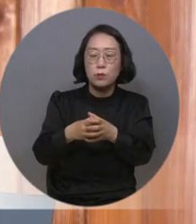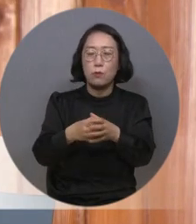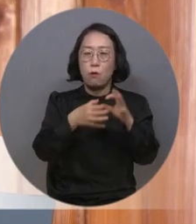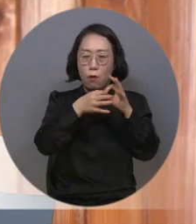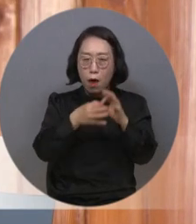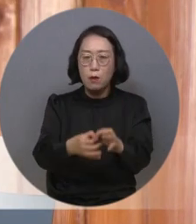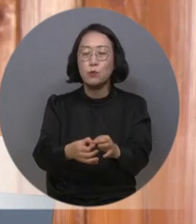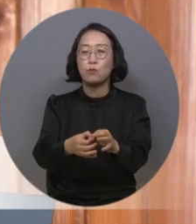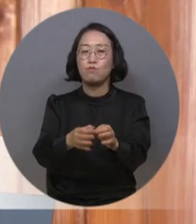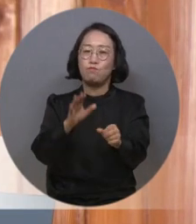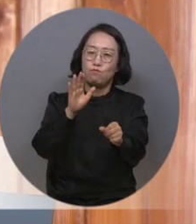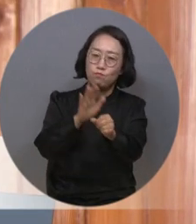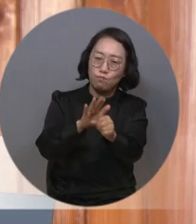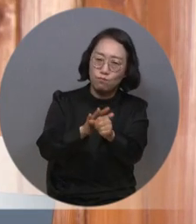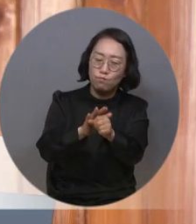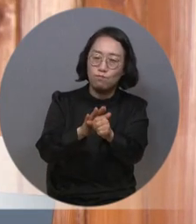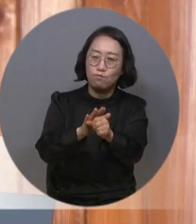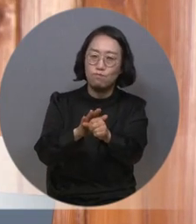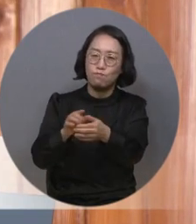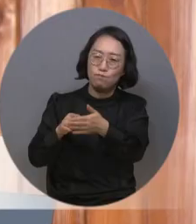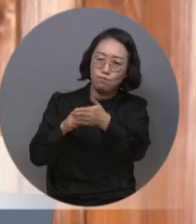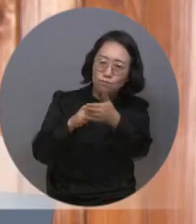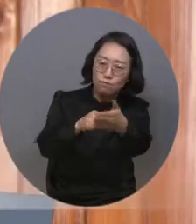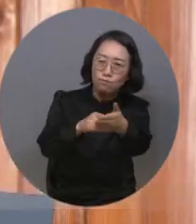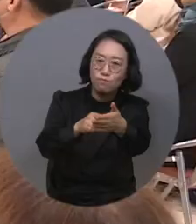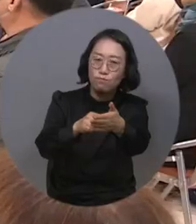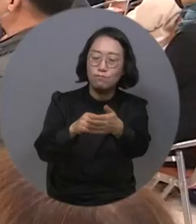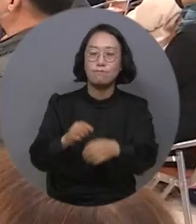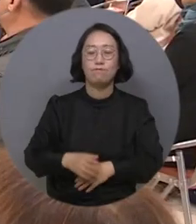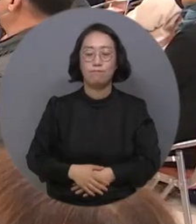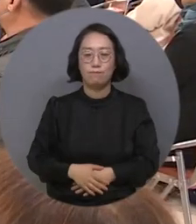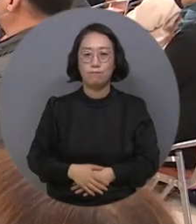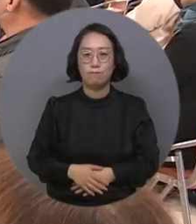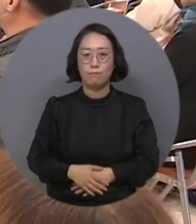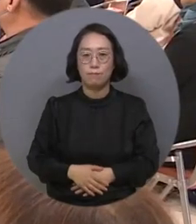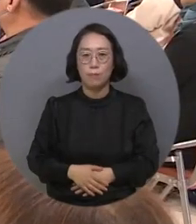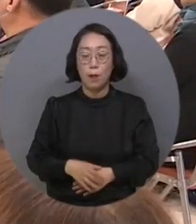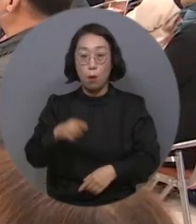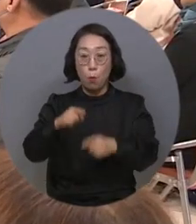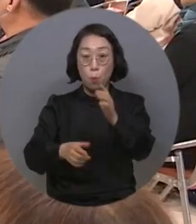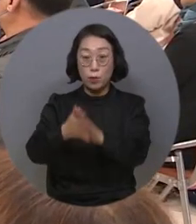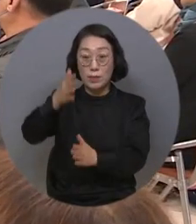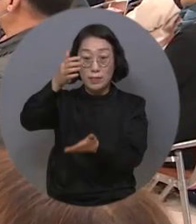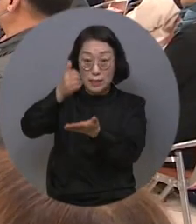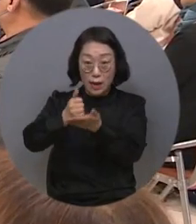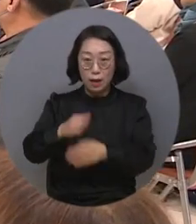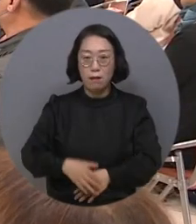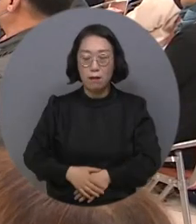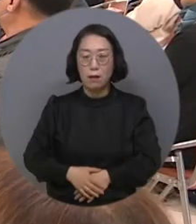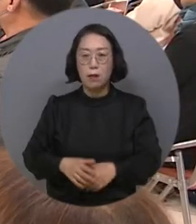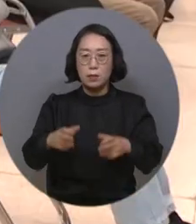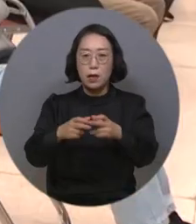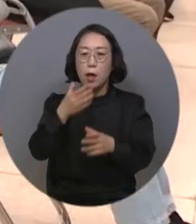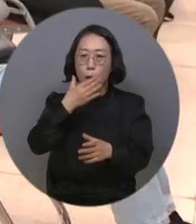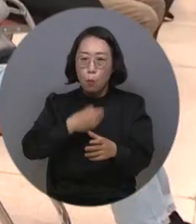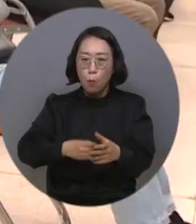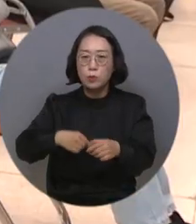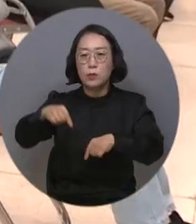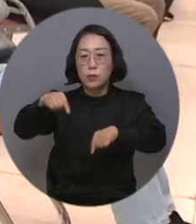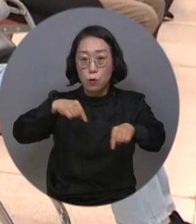계속해서 지속적으로 추진한다 박홍률 목포시장은 장애인복지정책에서